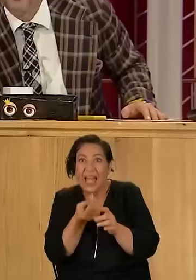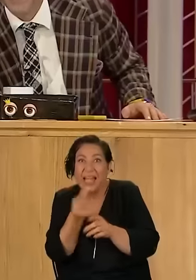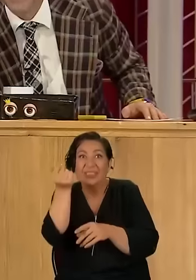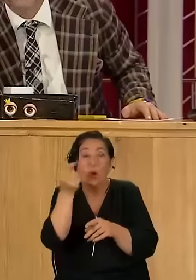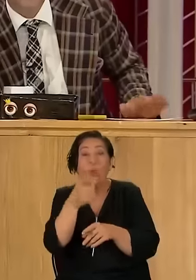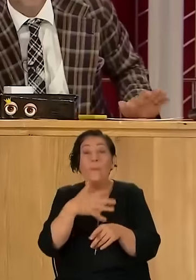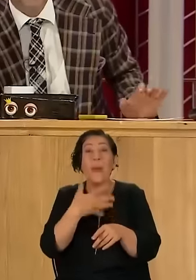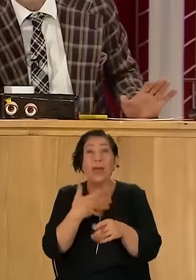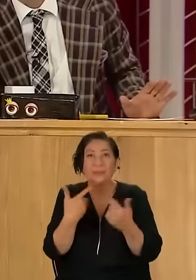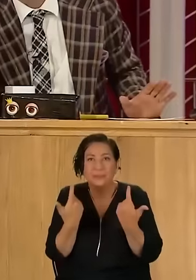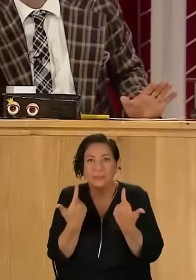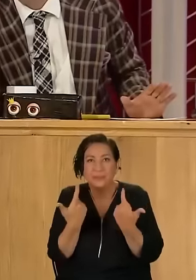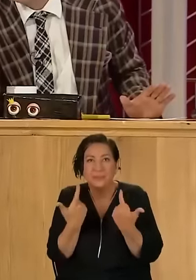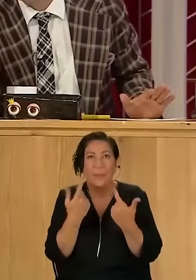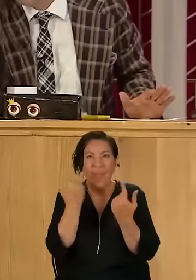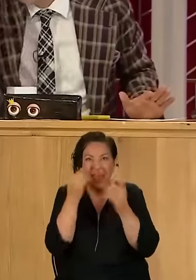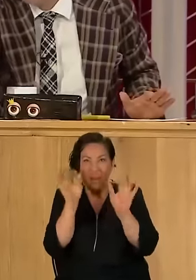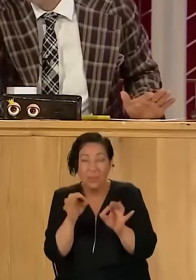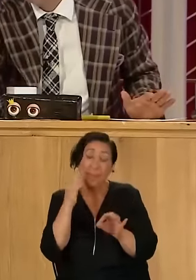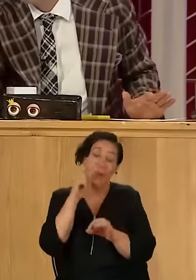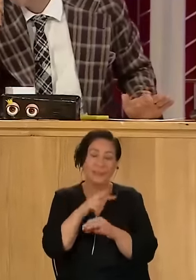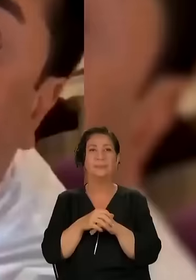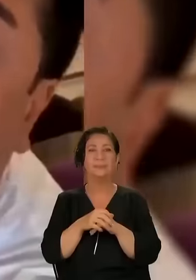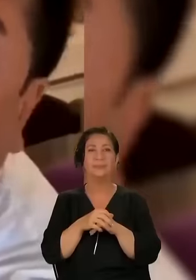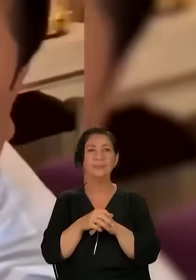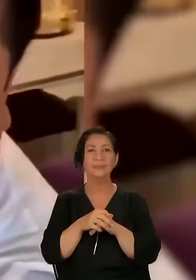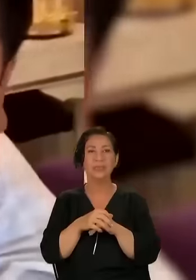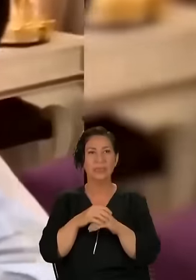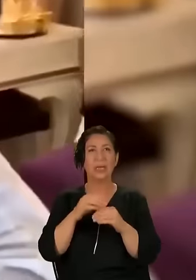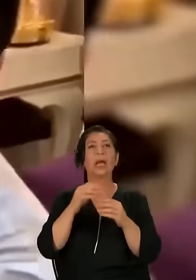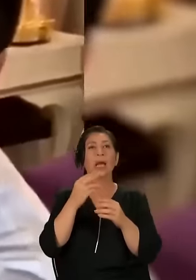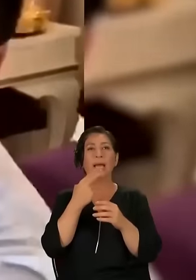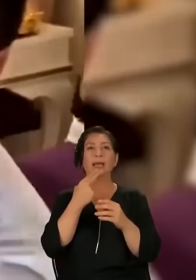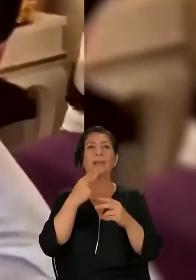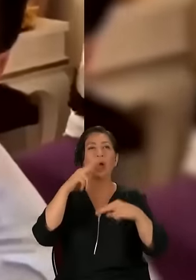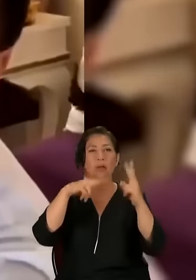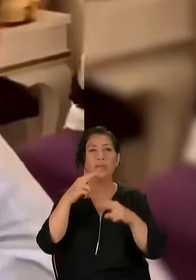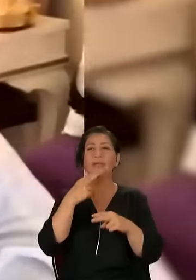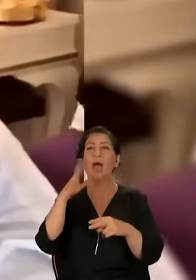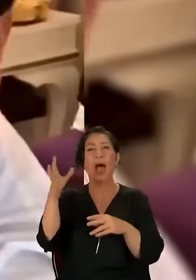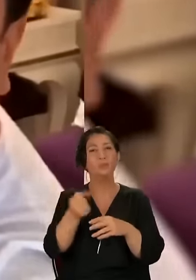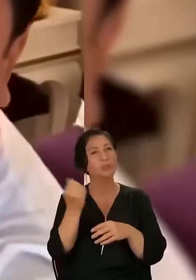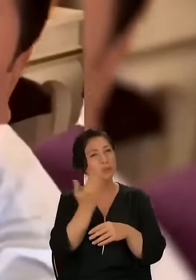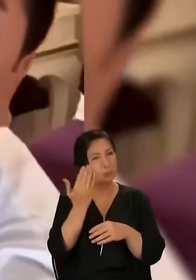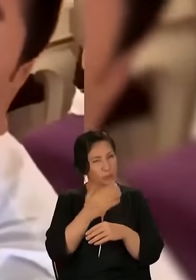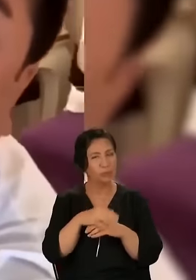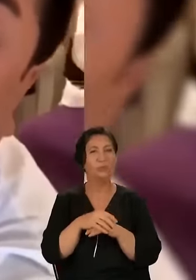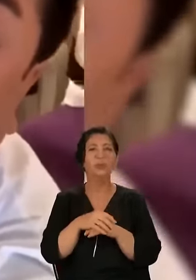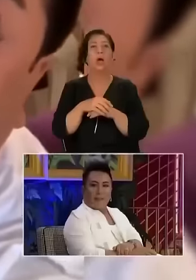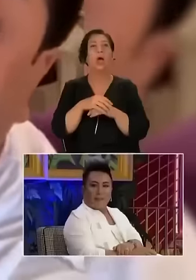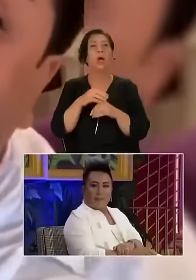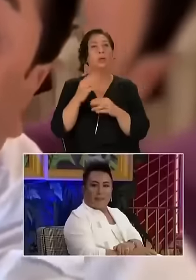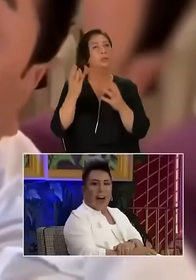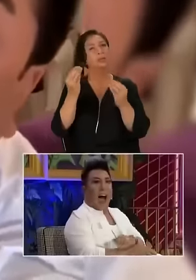topuklayacak onu meraktan izliyorum. Bir yerde başlayacak bu. Görelim. Kaç tane kadınla görüşmüş, götürmüş kadınları. Yanık